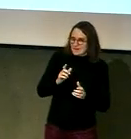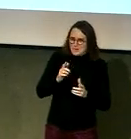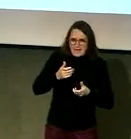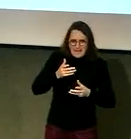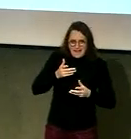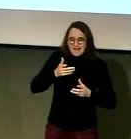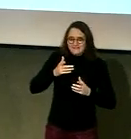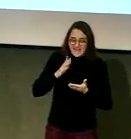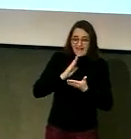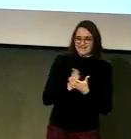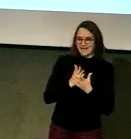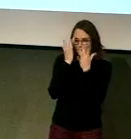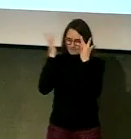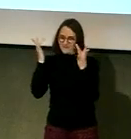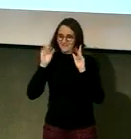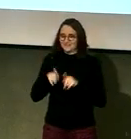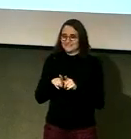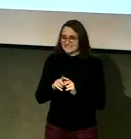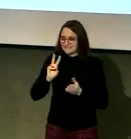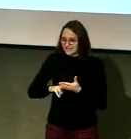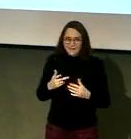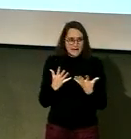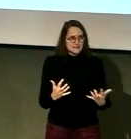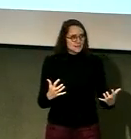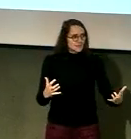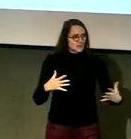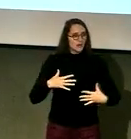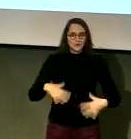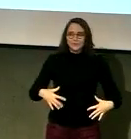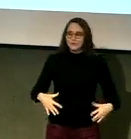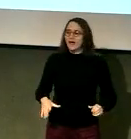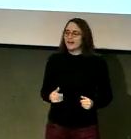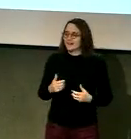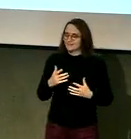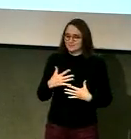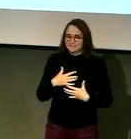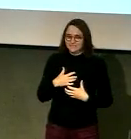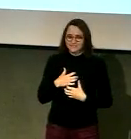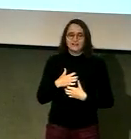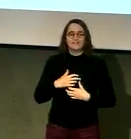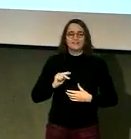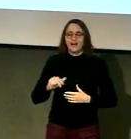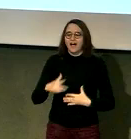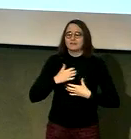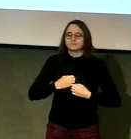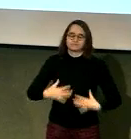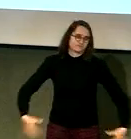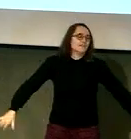Culturel. Voilà, merci. C'est vrai que vous êtes impressionnant là, hein, donc ça va aller d'ici quelques minutes, mais au début, ça